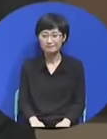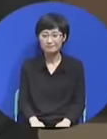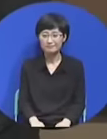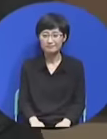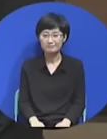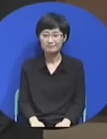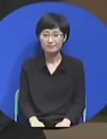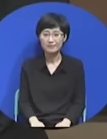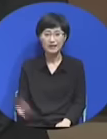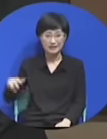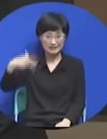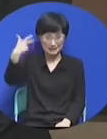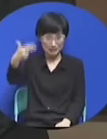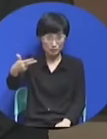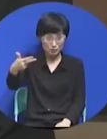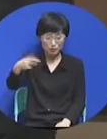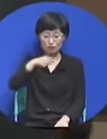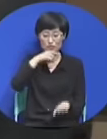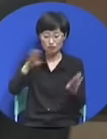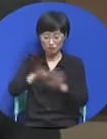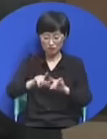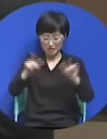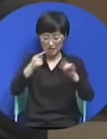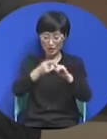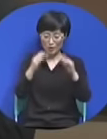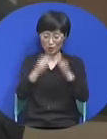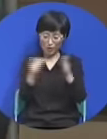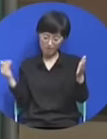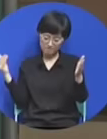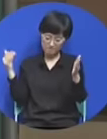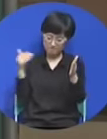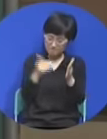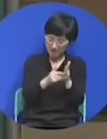이 성경 말씀을 확인해 보세요.